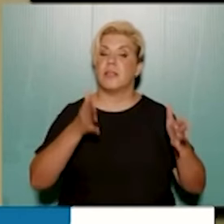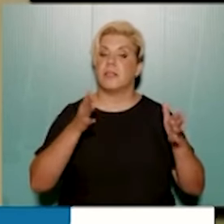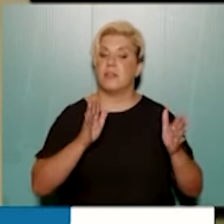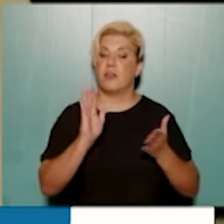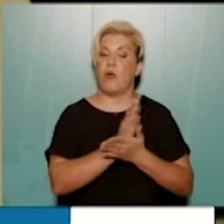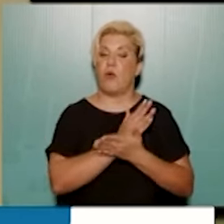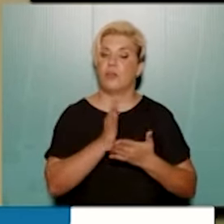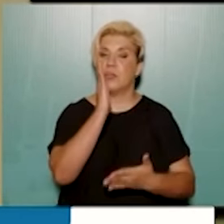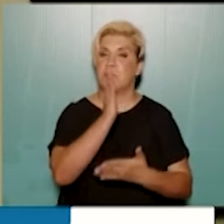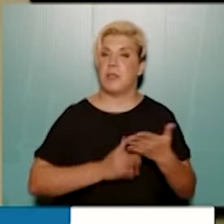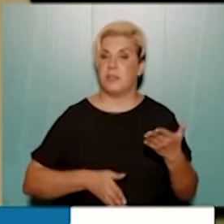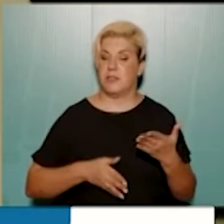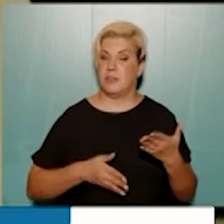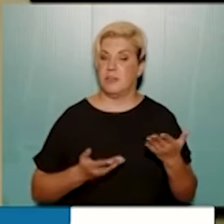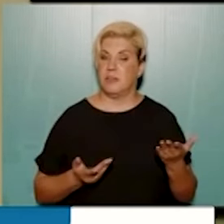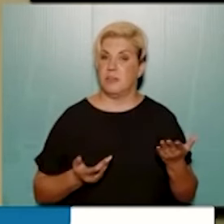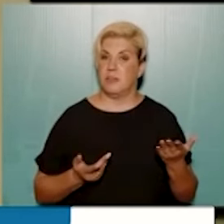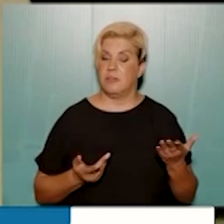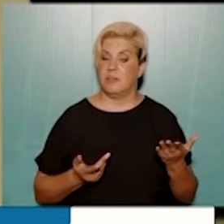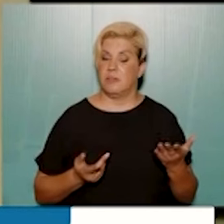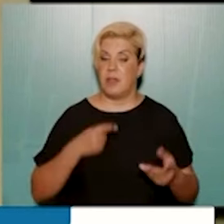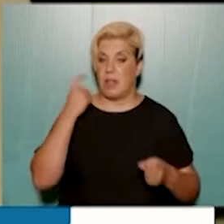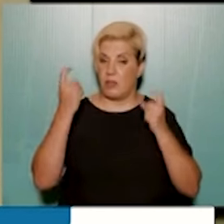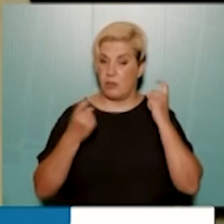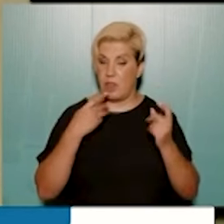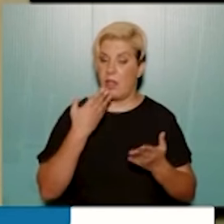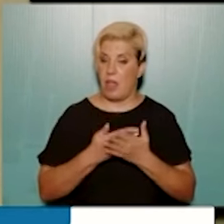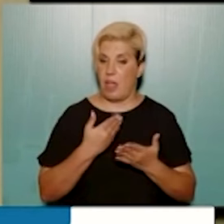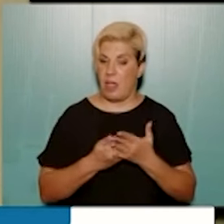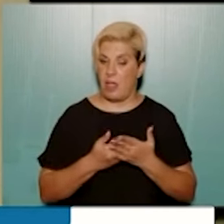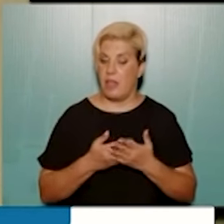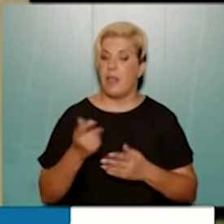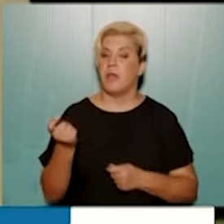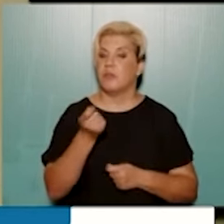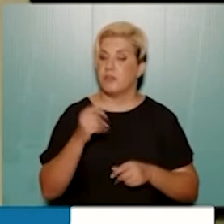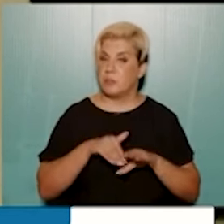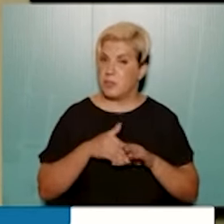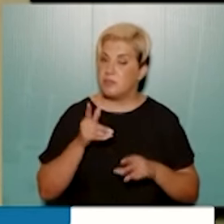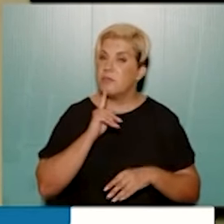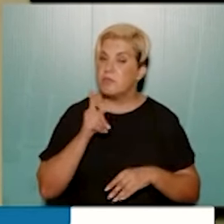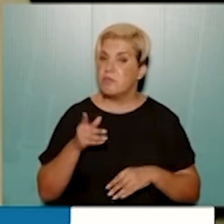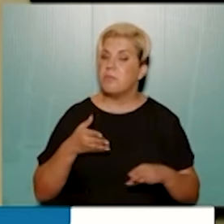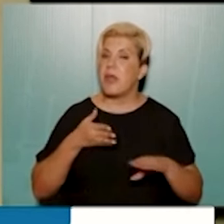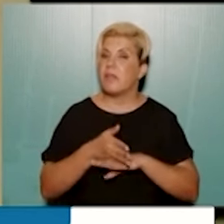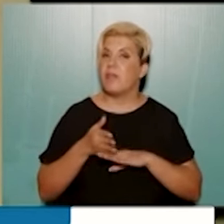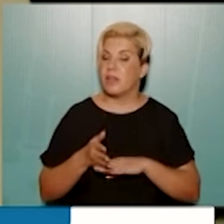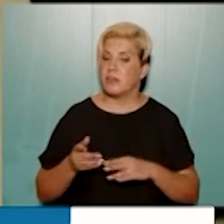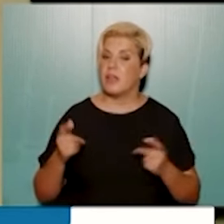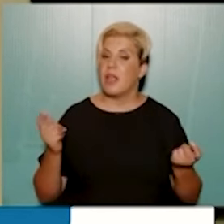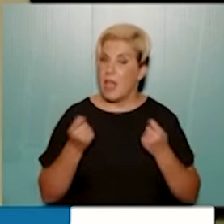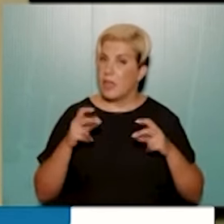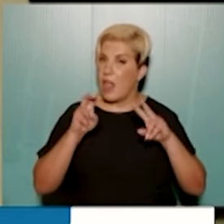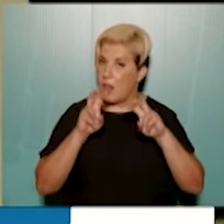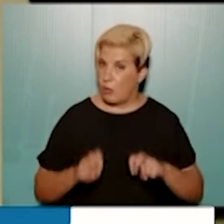να τις χωρίσουν στη μέση. Και αναρωτιόμαστε, πήραν άδεια από την πυροσβεστική υπηρεσία για τέτοιου είδους παρεμβάσεις? Έγινε